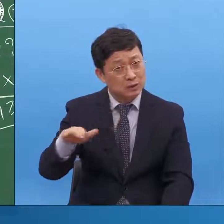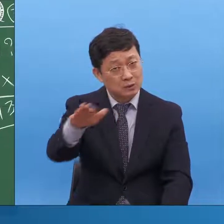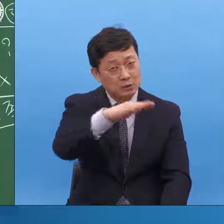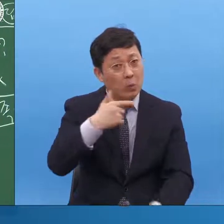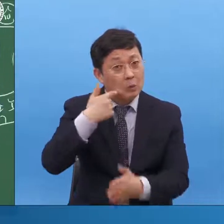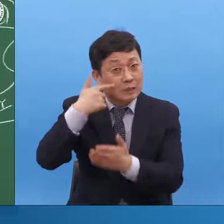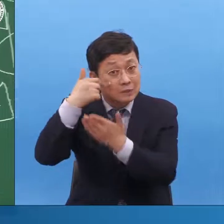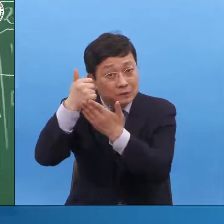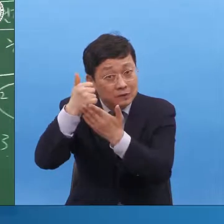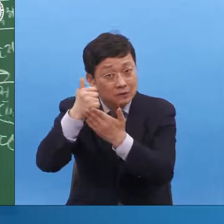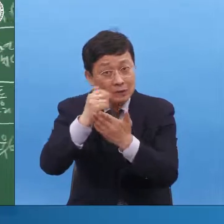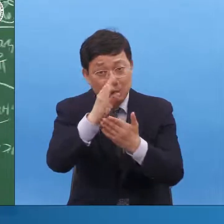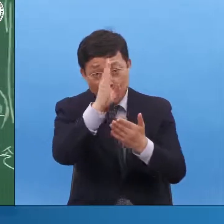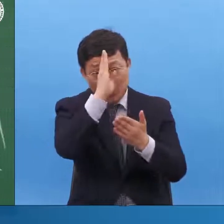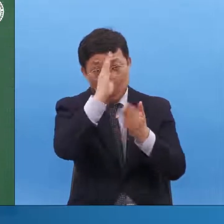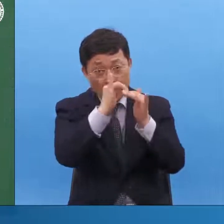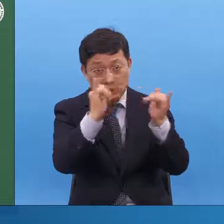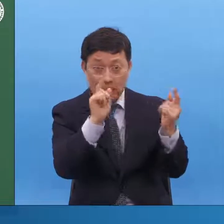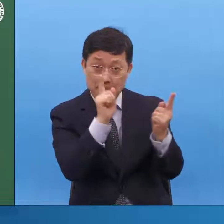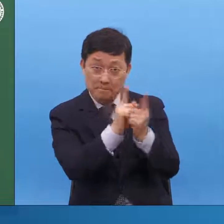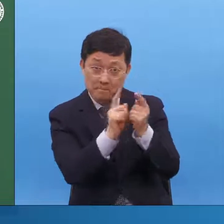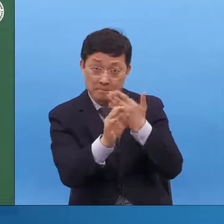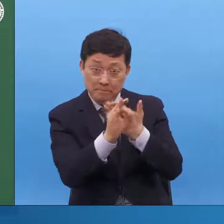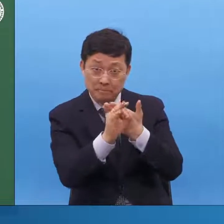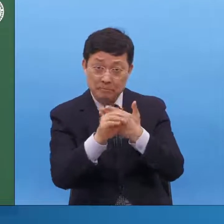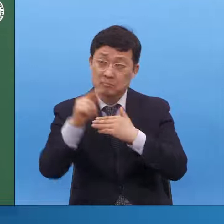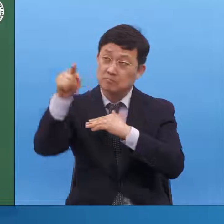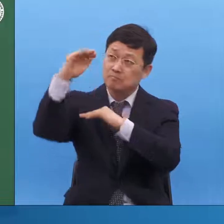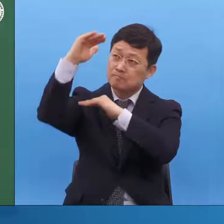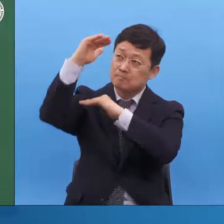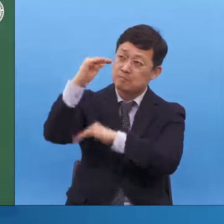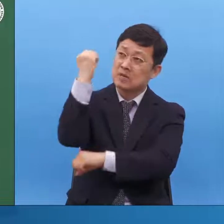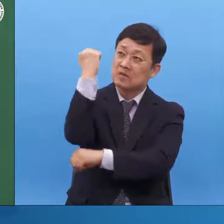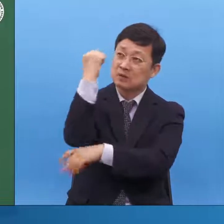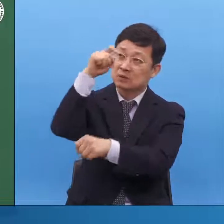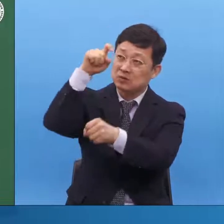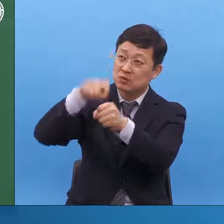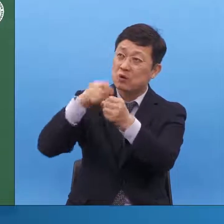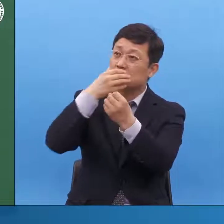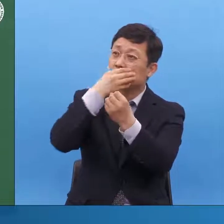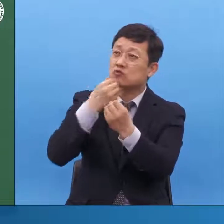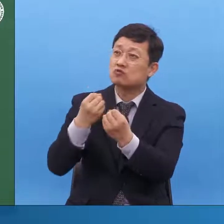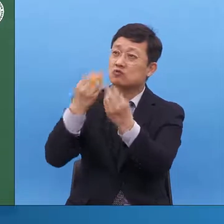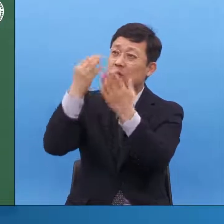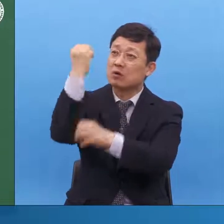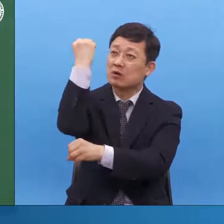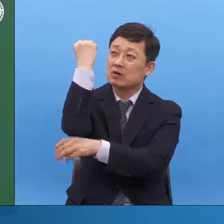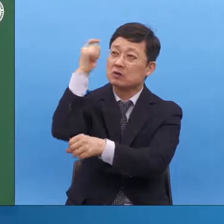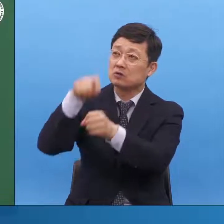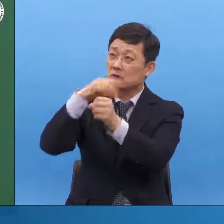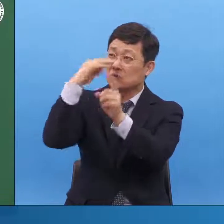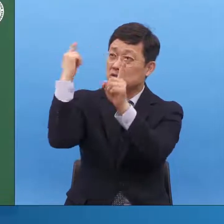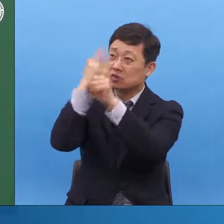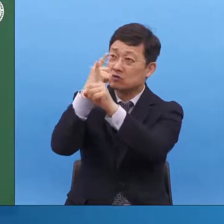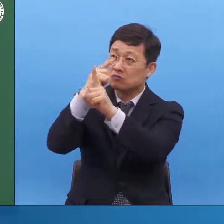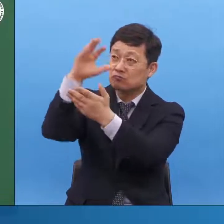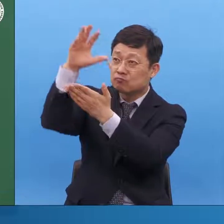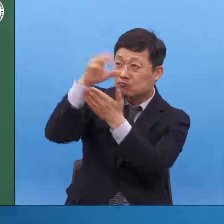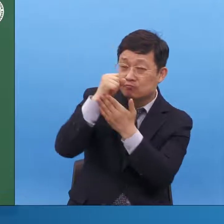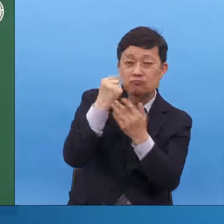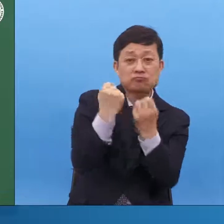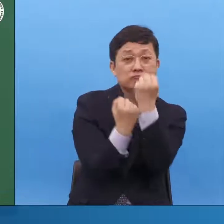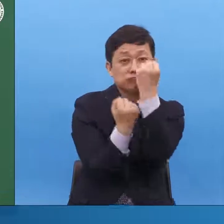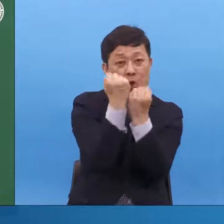만나면요 반드시 이걸 가르쳐요. And so pastors, if you happen to meet anyone who is sick, absolutely teach them 근원적인 this. 치유. Fundamental healing. 우선 낫는 것도